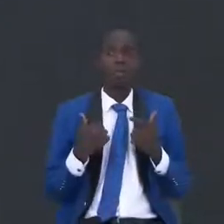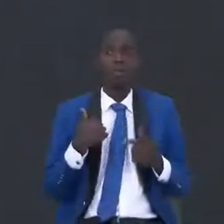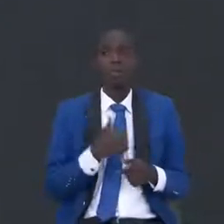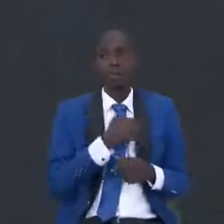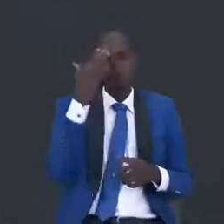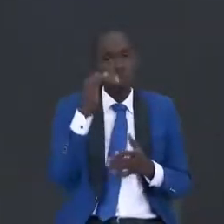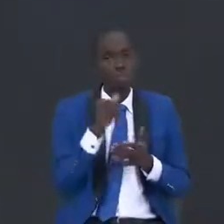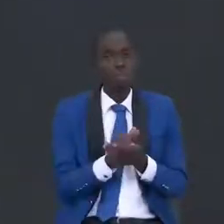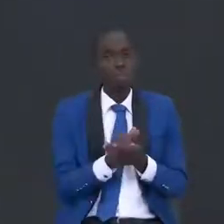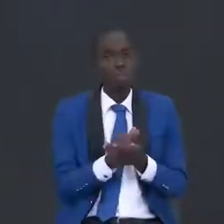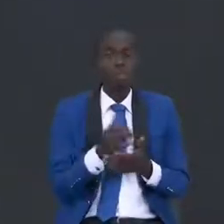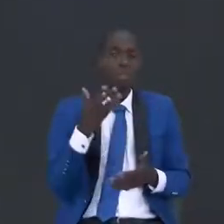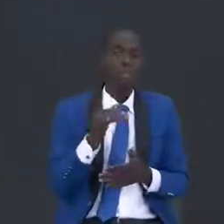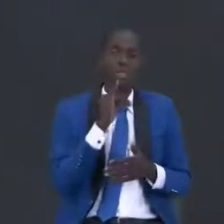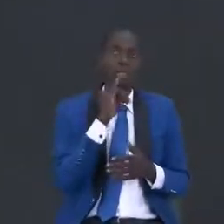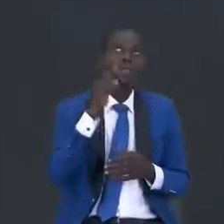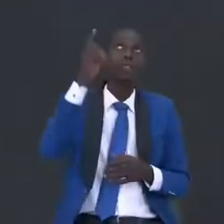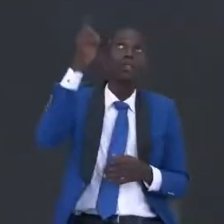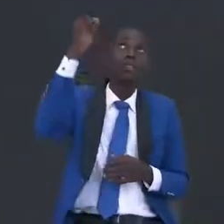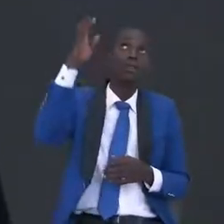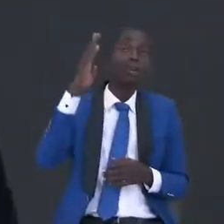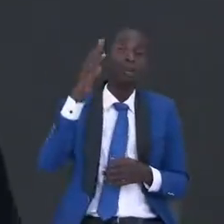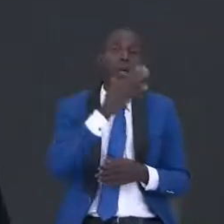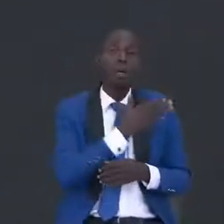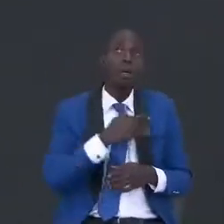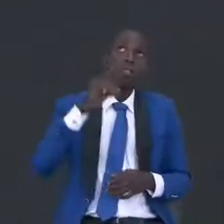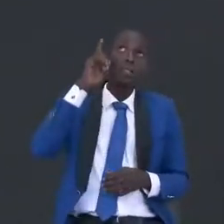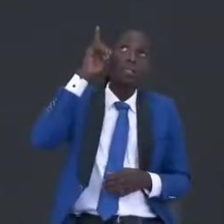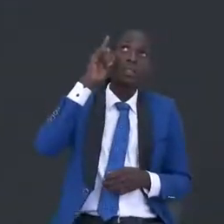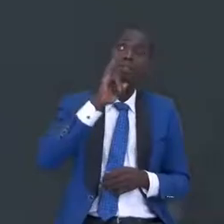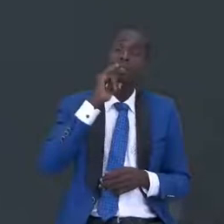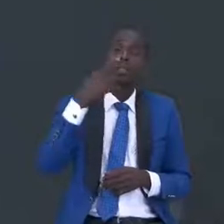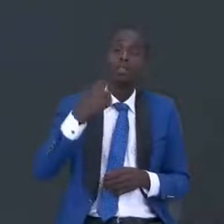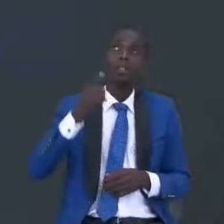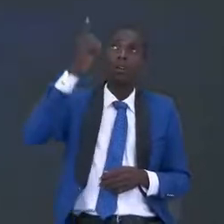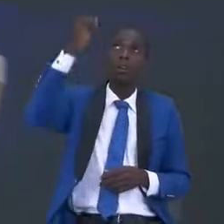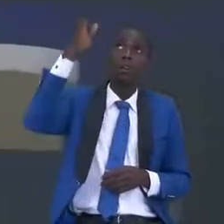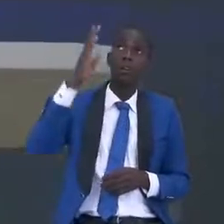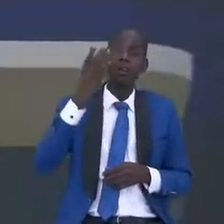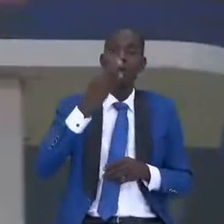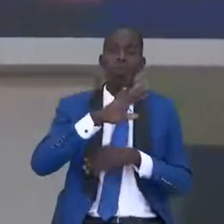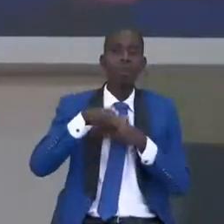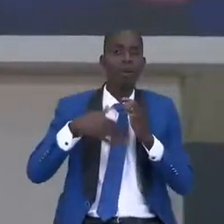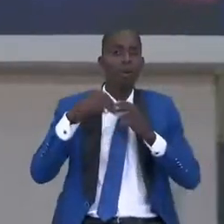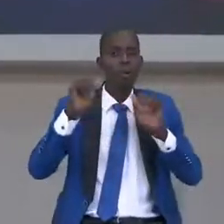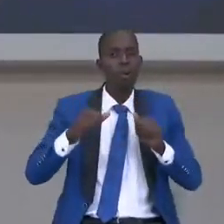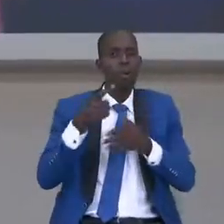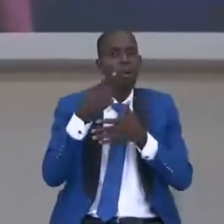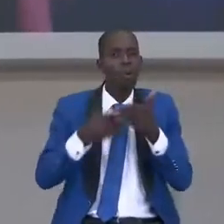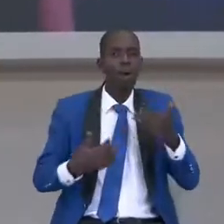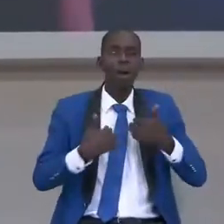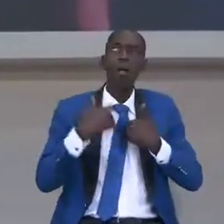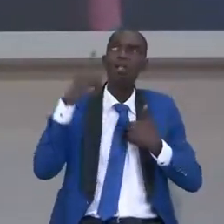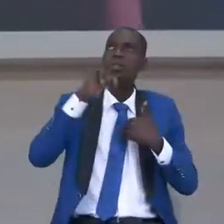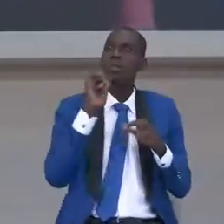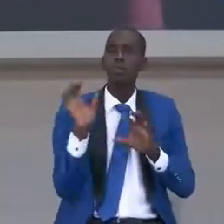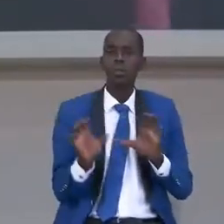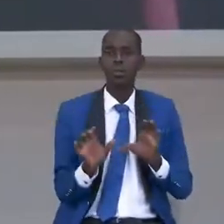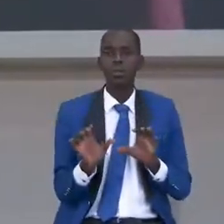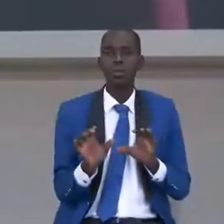y a Dieu et il est le Dieu de toute possibilité. Qu'est-ce qu'il n'a pas pu faire? Il a